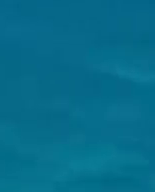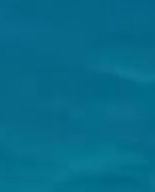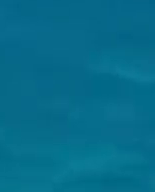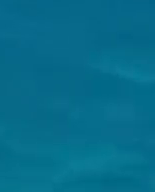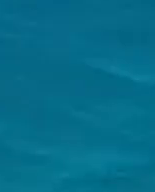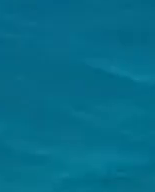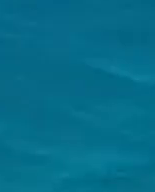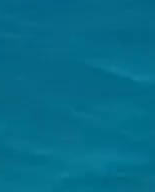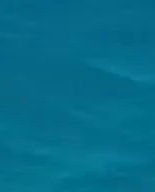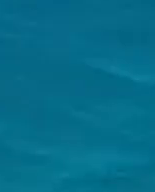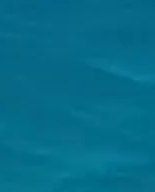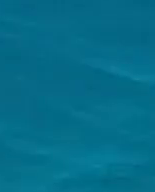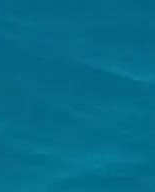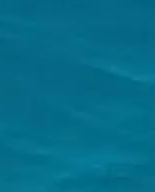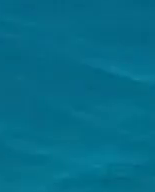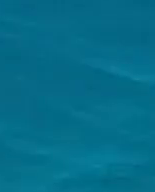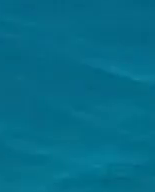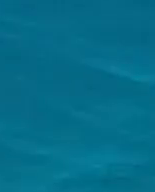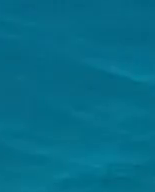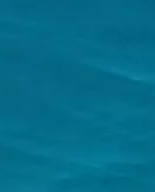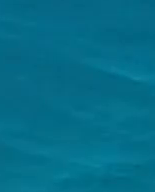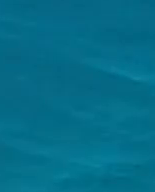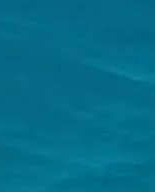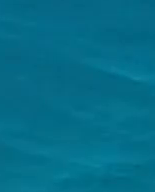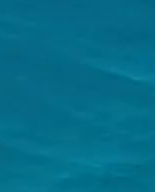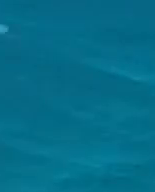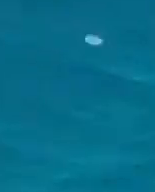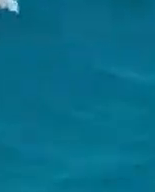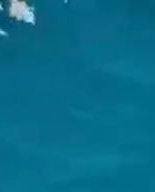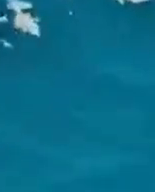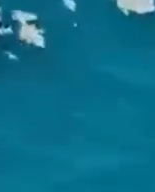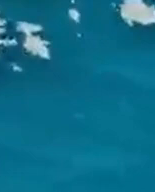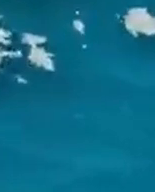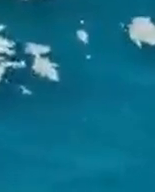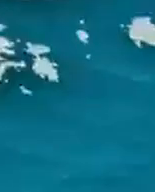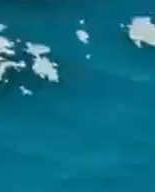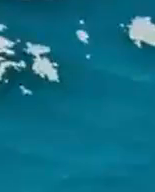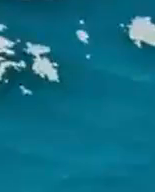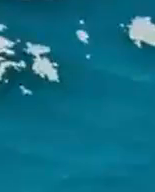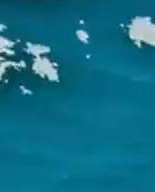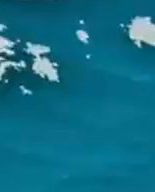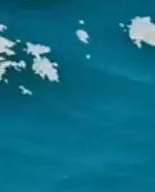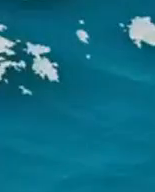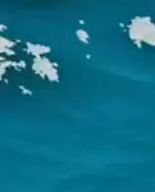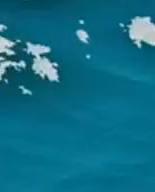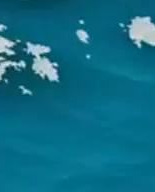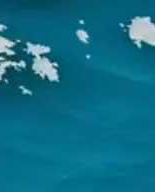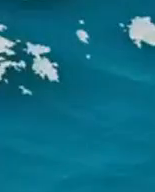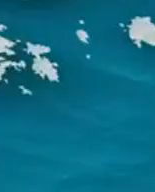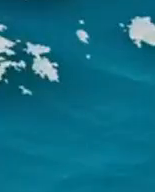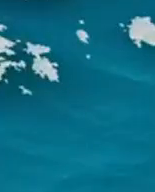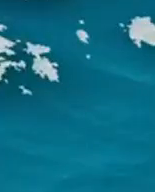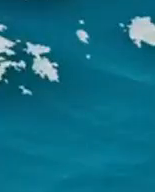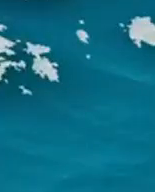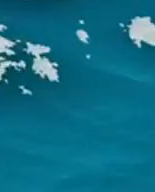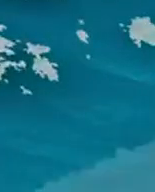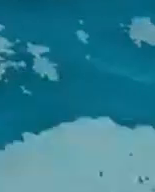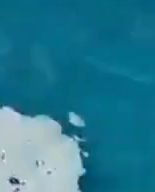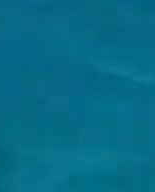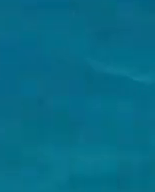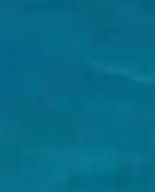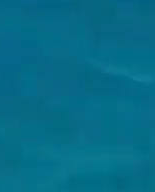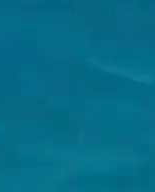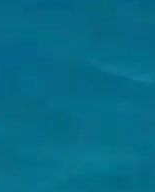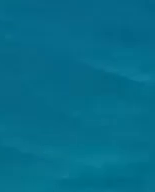17도 해남과 진도 18도에 머물겠구요 신안을 비롯한 도서 지역은 15도에서 18도가 예상됩니다